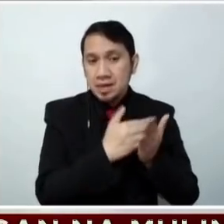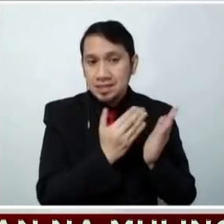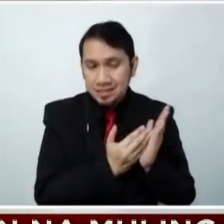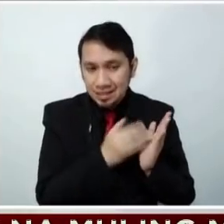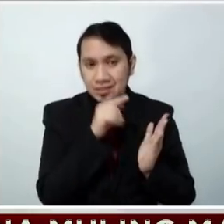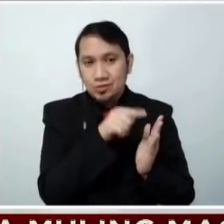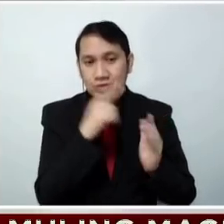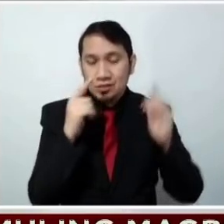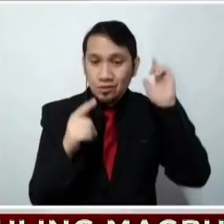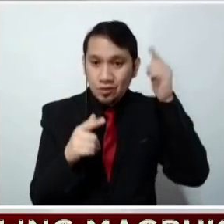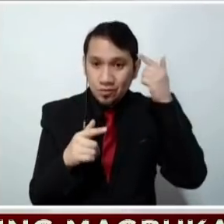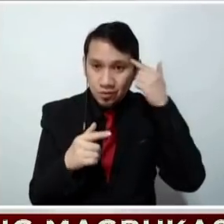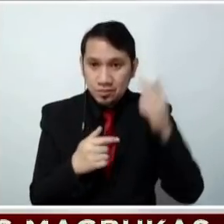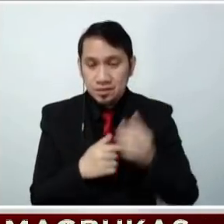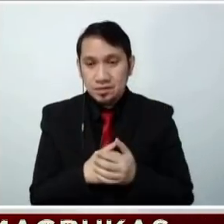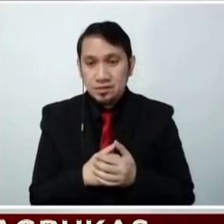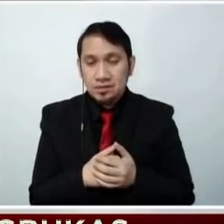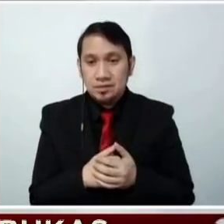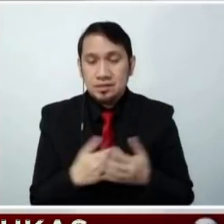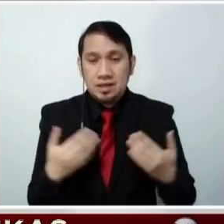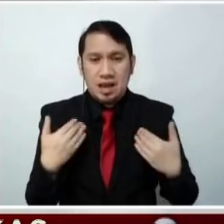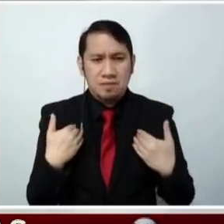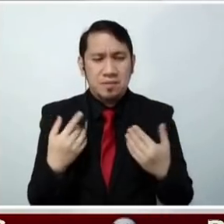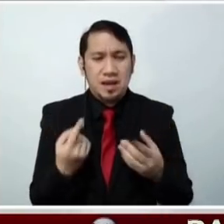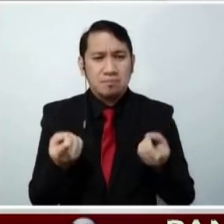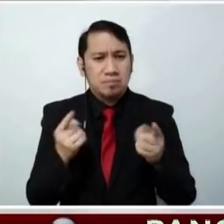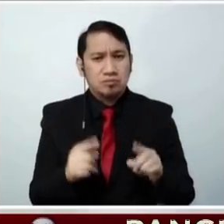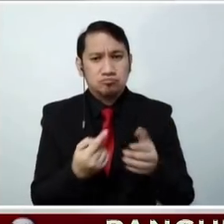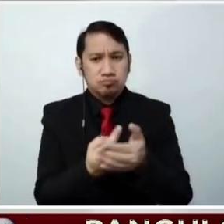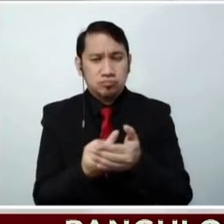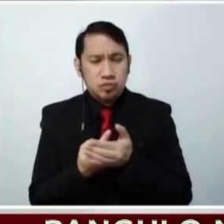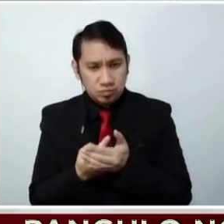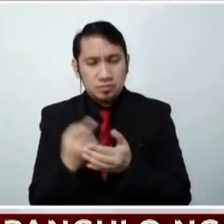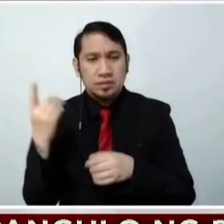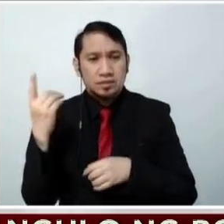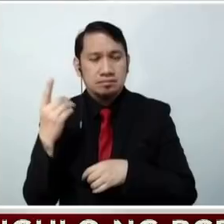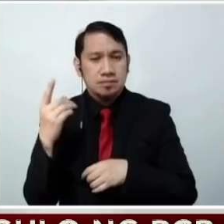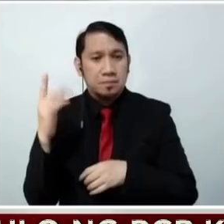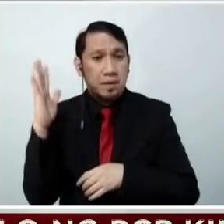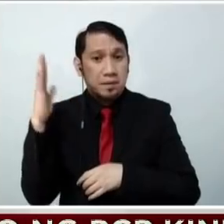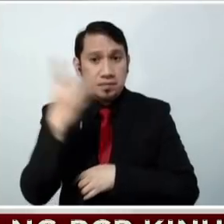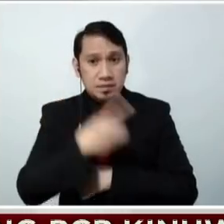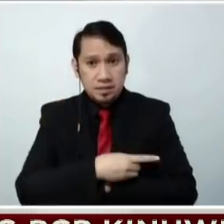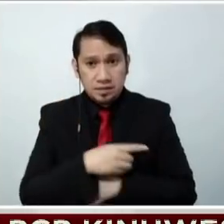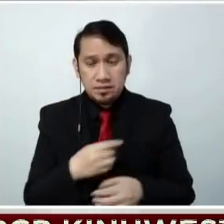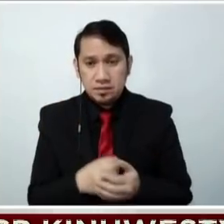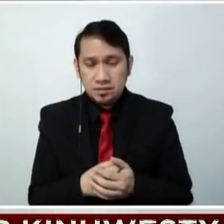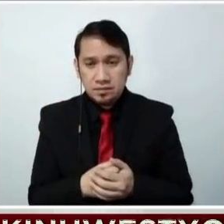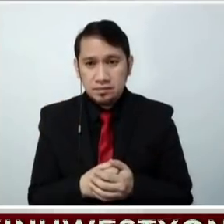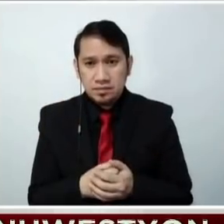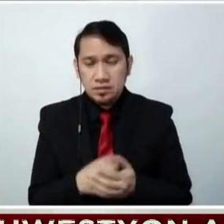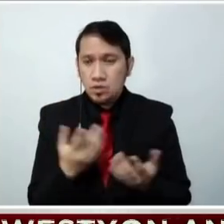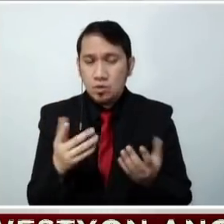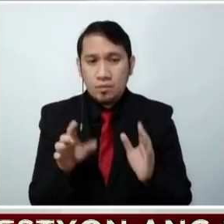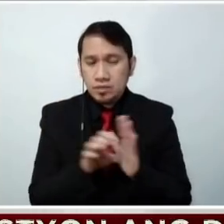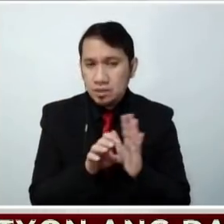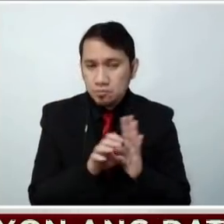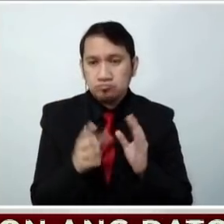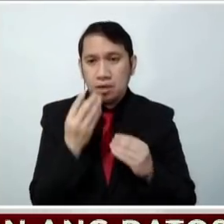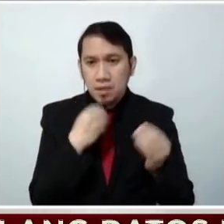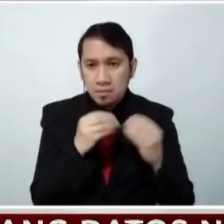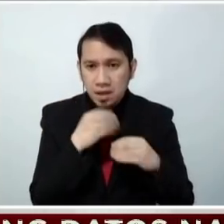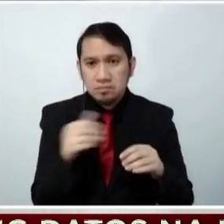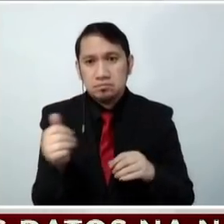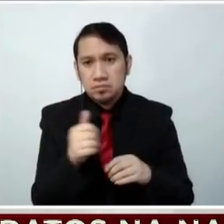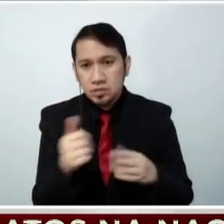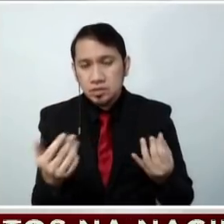Kuwa-quarantine muna naman sila ng 5 days. That's 5 days. Hotel quarantine. Sagot natin, pagkain, patisina, pamasahe,